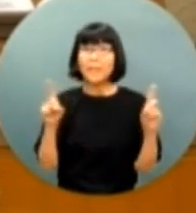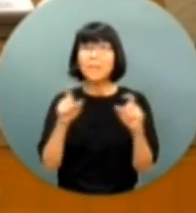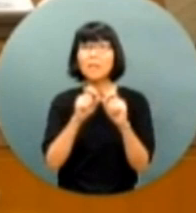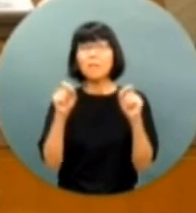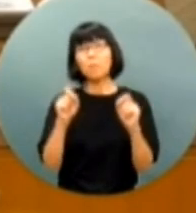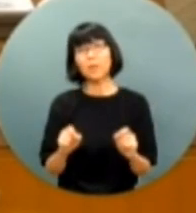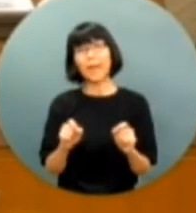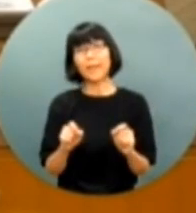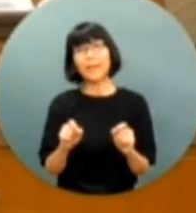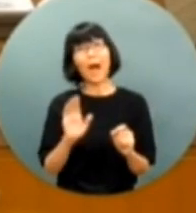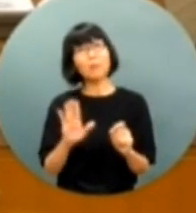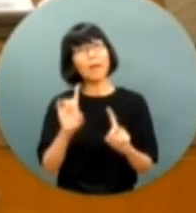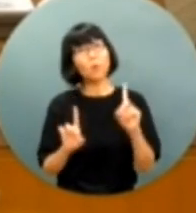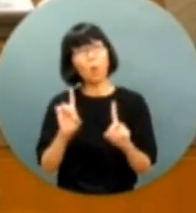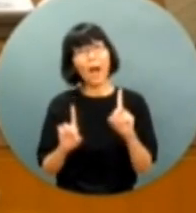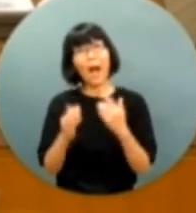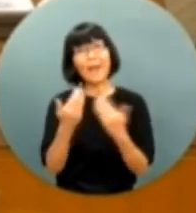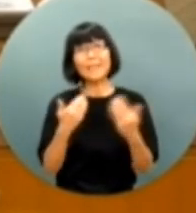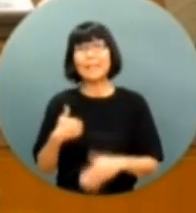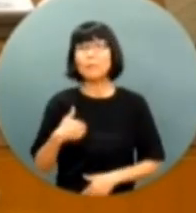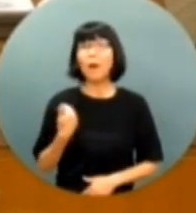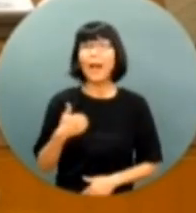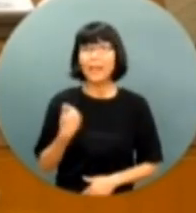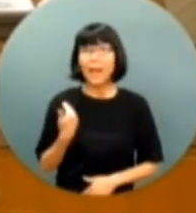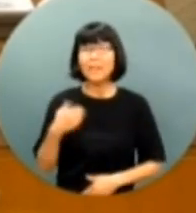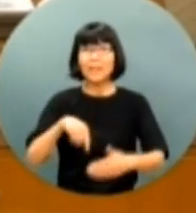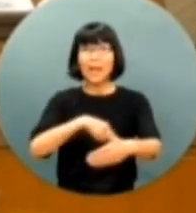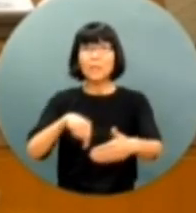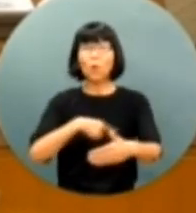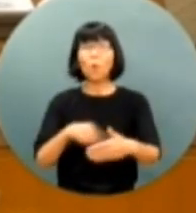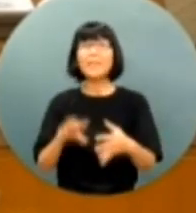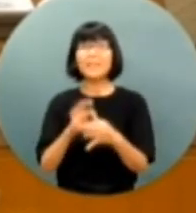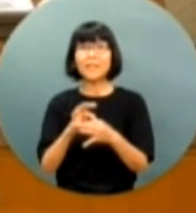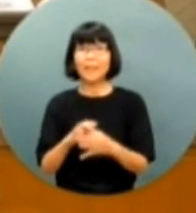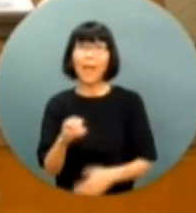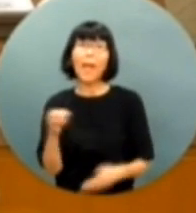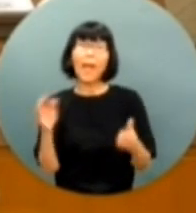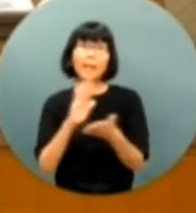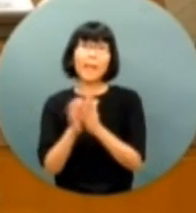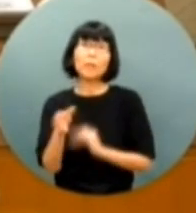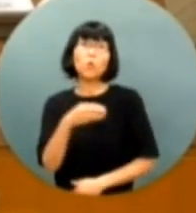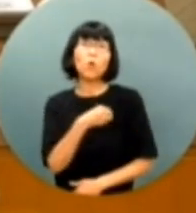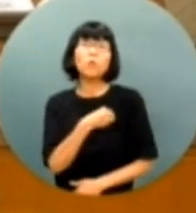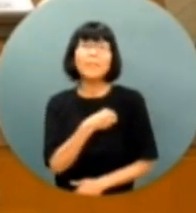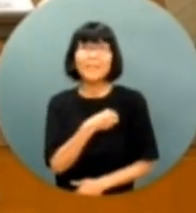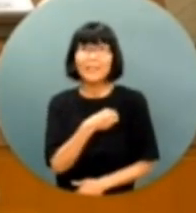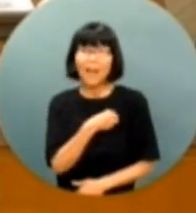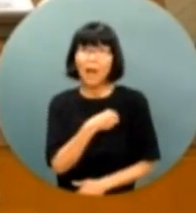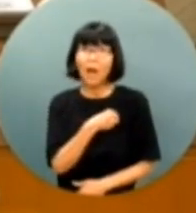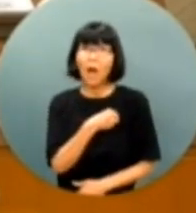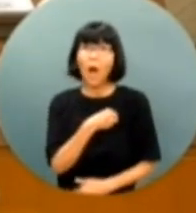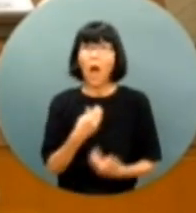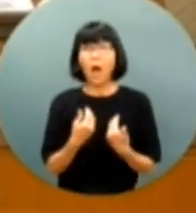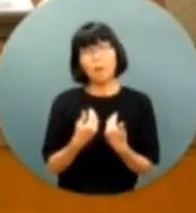歌詞があることを教職員がスルーしたことが問題だから、県は今回の事例を活用して職員を指導しなさい